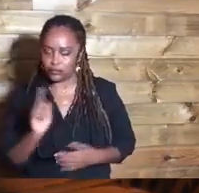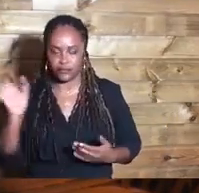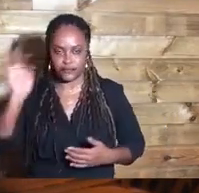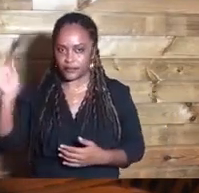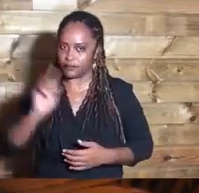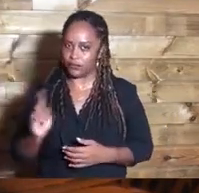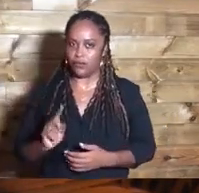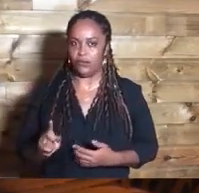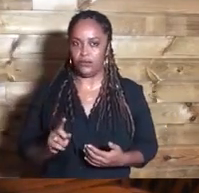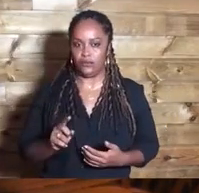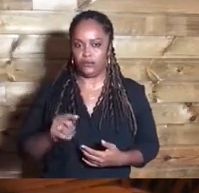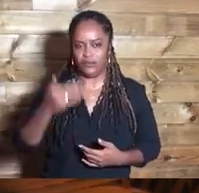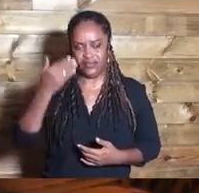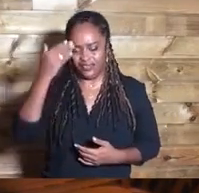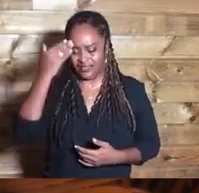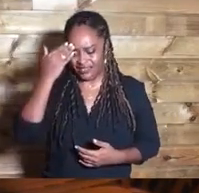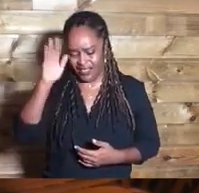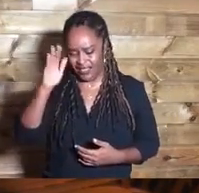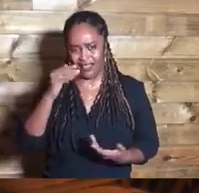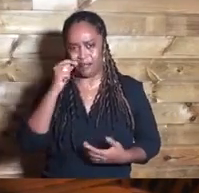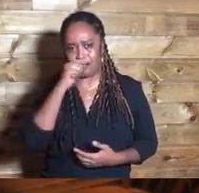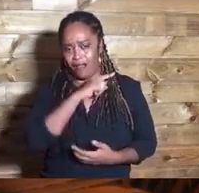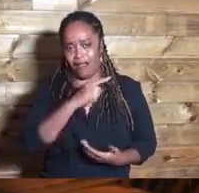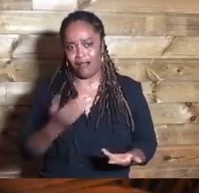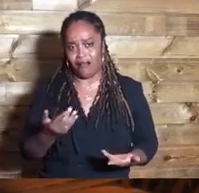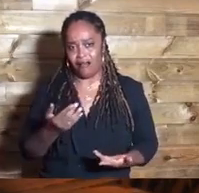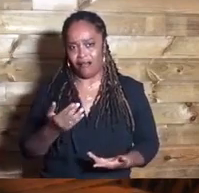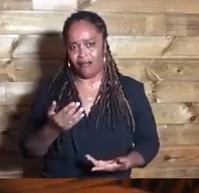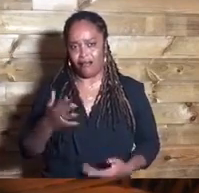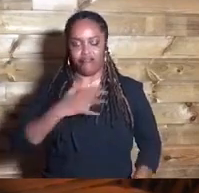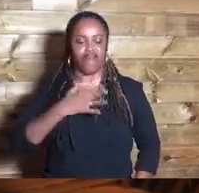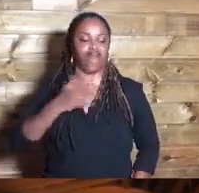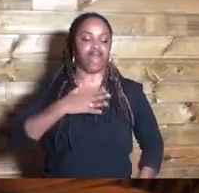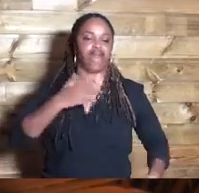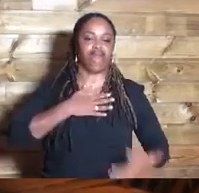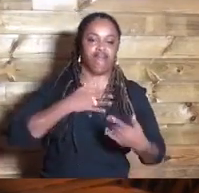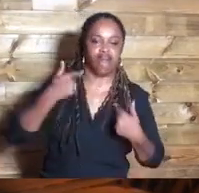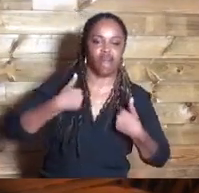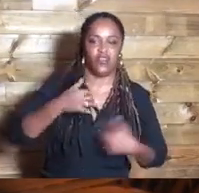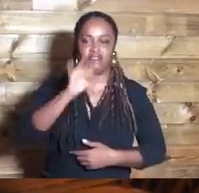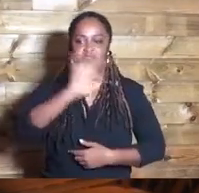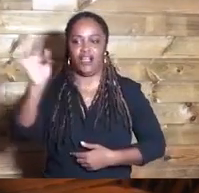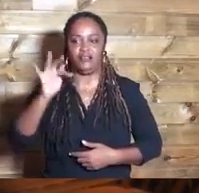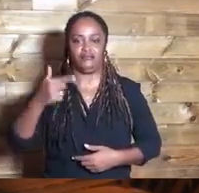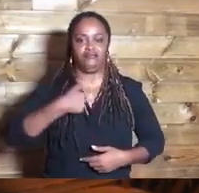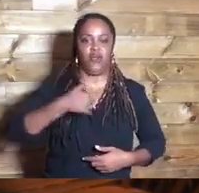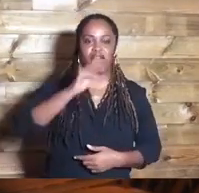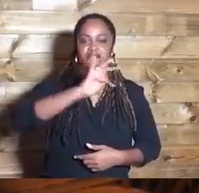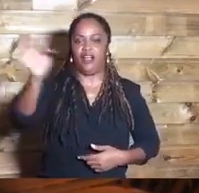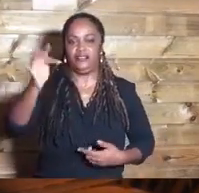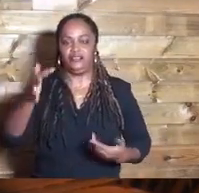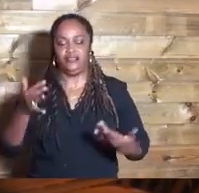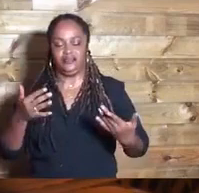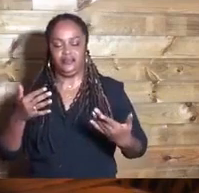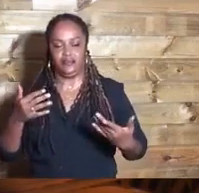Mais nous savons qu'ils ne pouvons pas mentir. Mais les autres, ils savent bien qu'ils ne pouvons pas dire ce qu'ils ont dit en français. Ils ont un passeport français. C'est uniquement. C'est comme